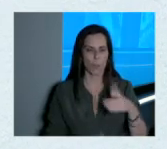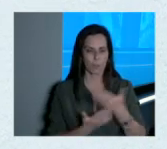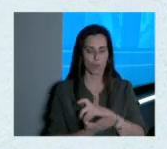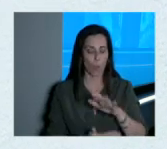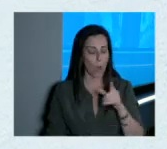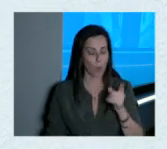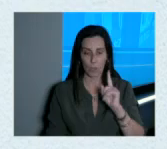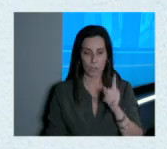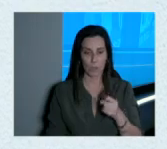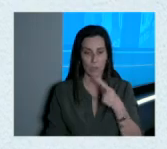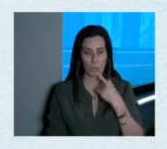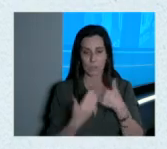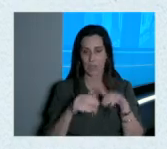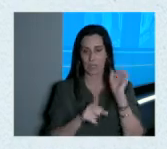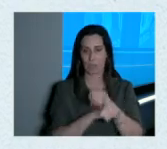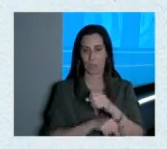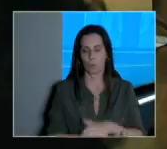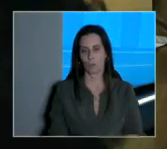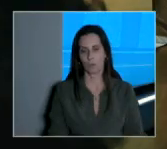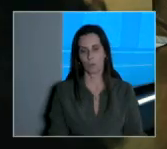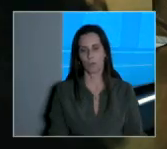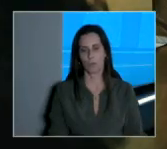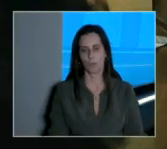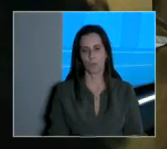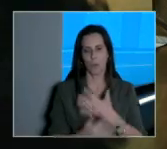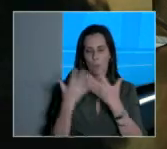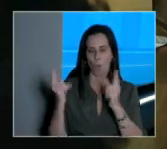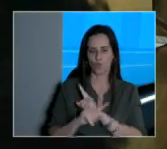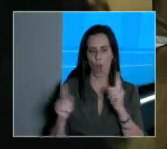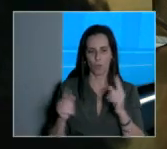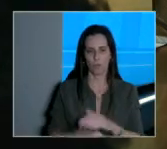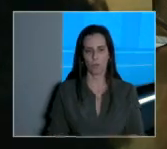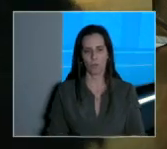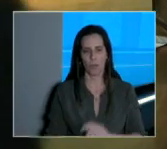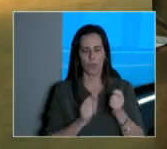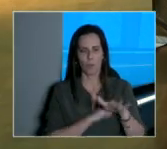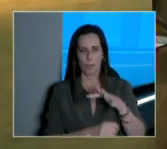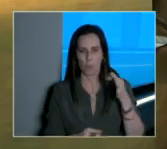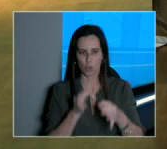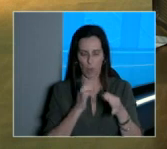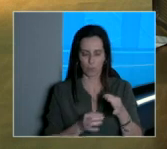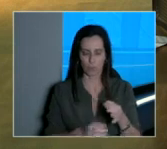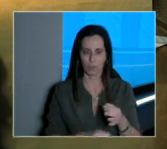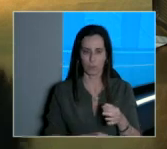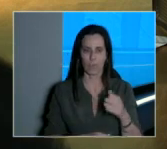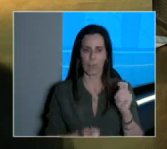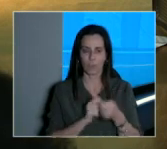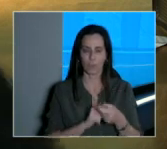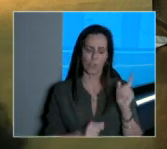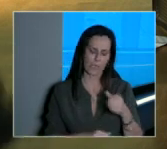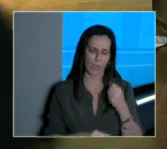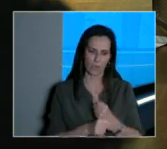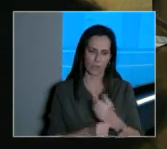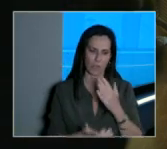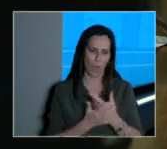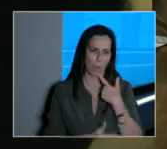יש סיכוי שלא היינו צריכים לדבר על פסקת ההתגברות? אז ברור שלא. אבל הרפורמה במערכת המשפט היא רפורמה שנדרשת